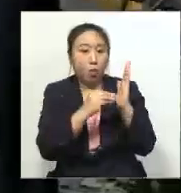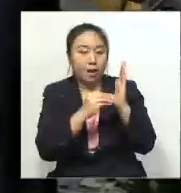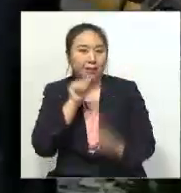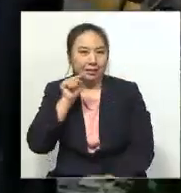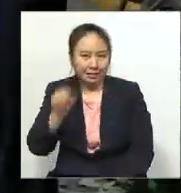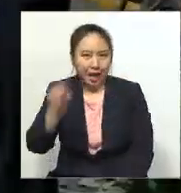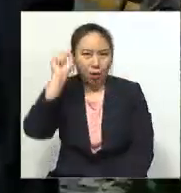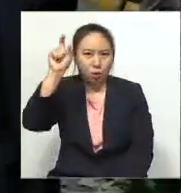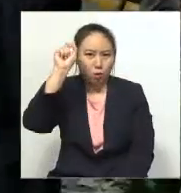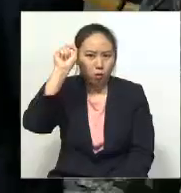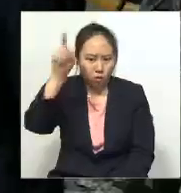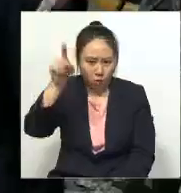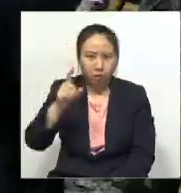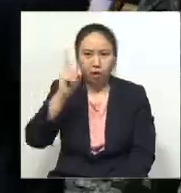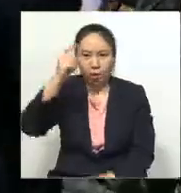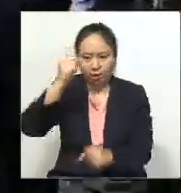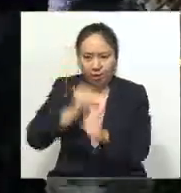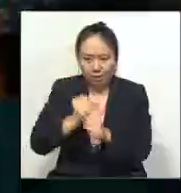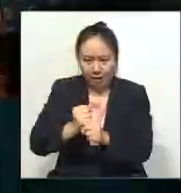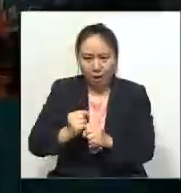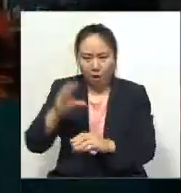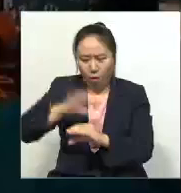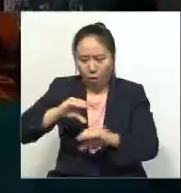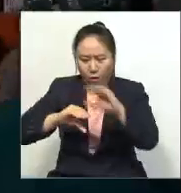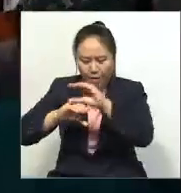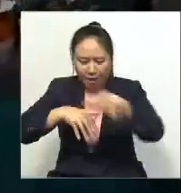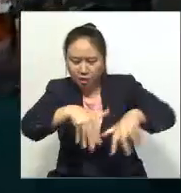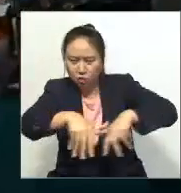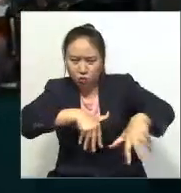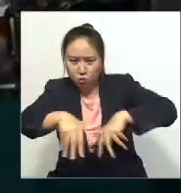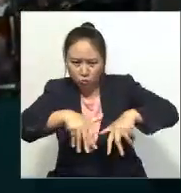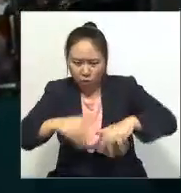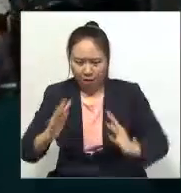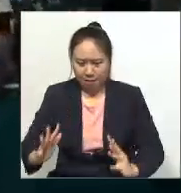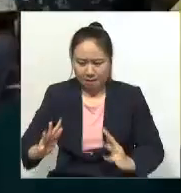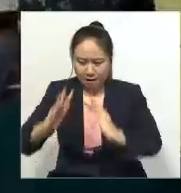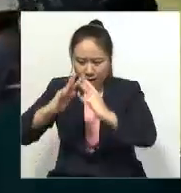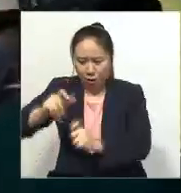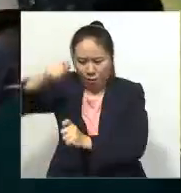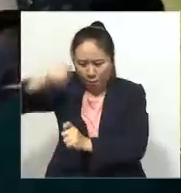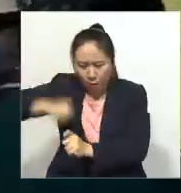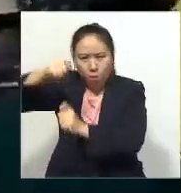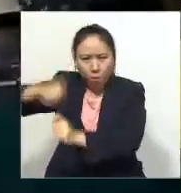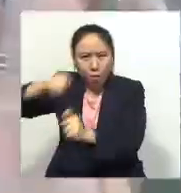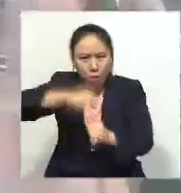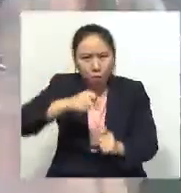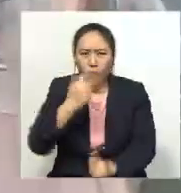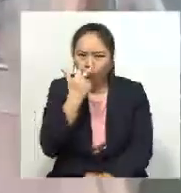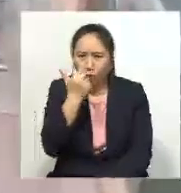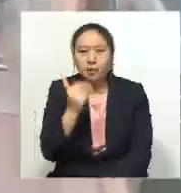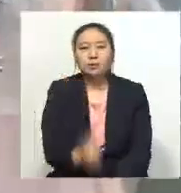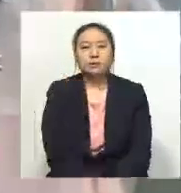ทีนี้กำชับมาตรการติดตั้งเครนในพื้นที่ก่อสร้างที่อยู่ในจุดชุมชนให้เพิ่มความระมัดระวังมากขึ้นค่ะ